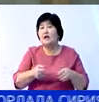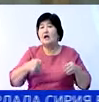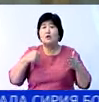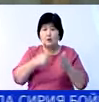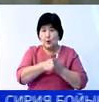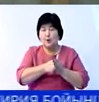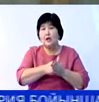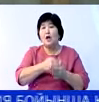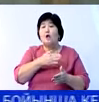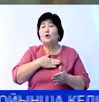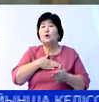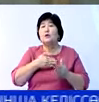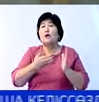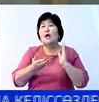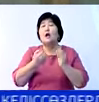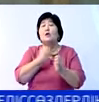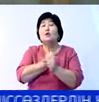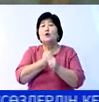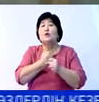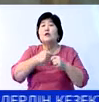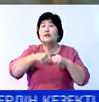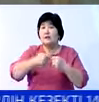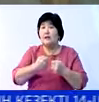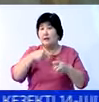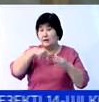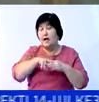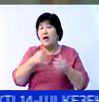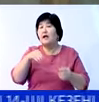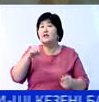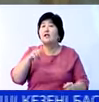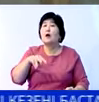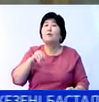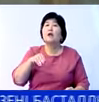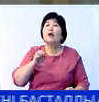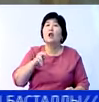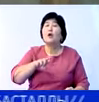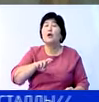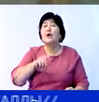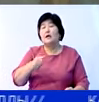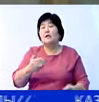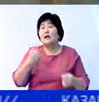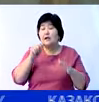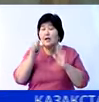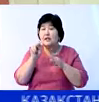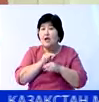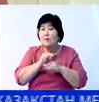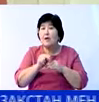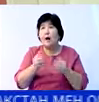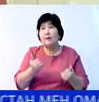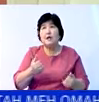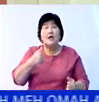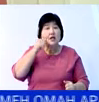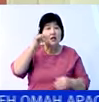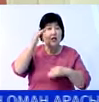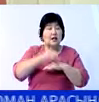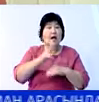және төс сүйегінің жабық сынығы. Қазіргі таңда травматология бөлімінде консервативті ем қабылдауда. Кеше